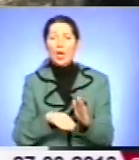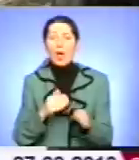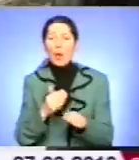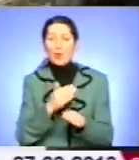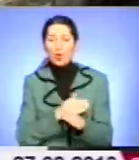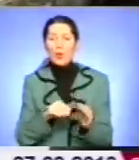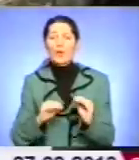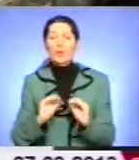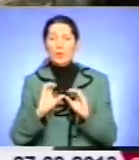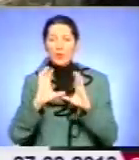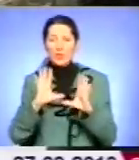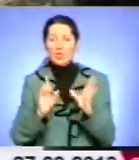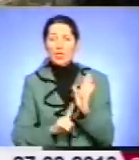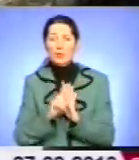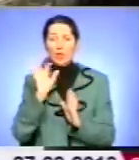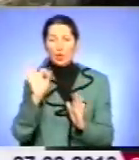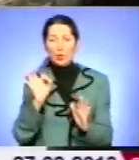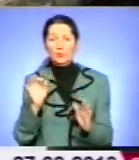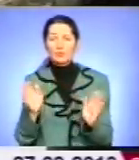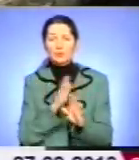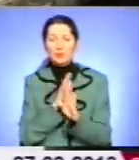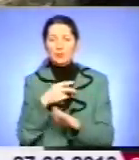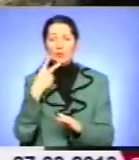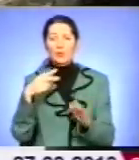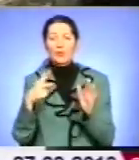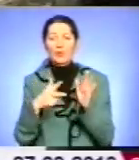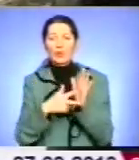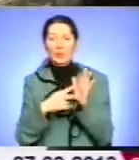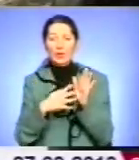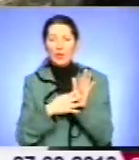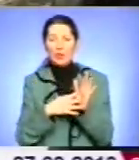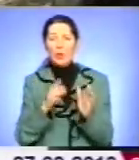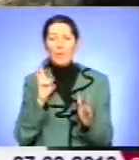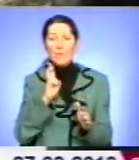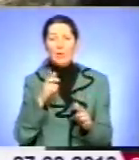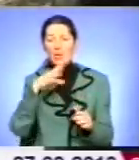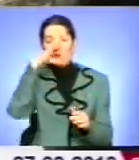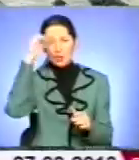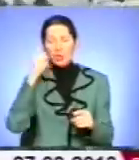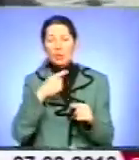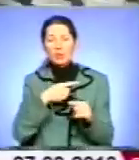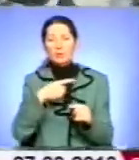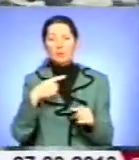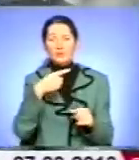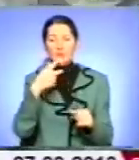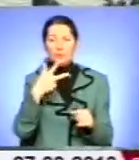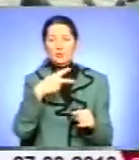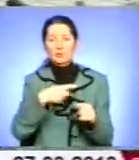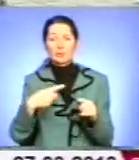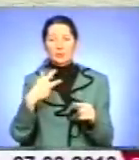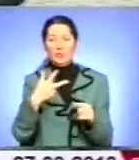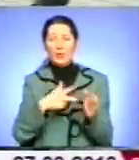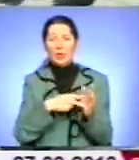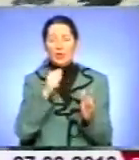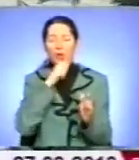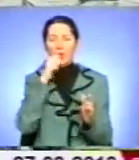повітря 28-29 березня. Нічна температура буде в межах від 3 до 8 морозу. Коливання температур прогнозують